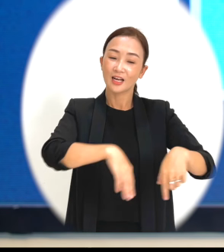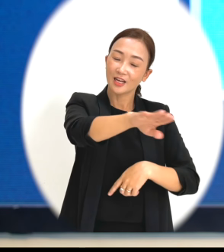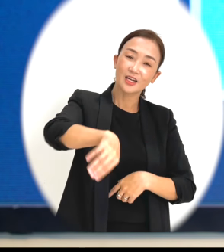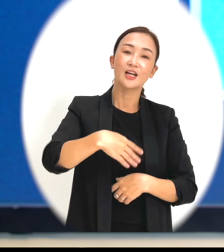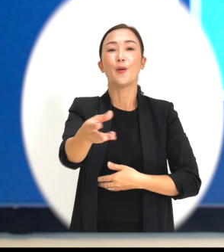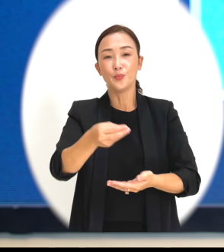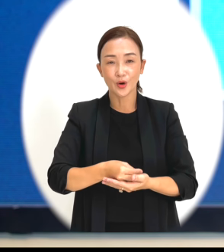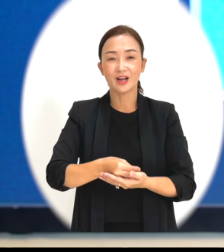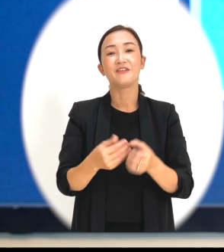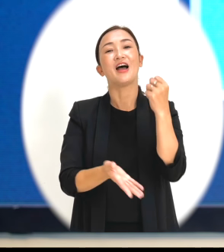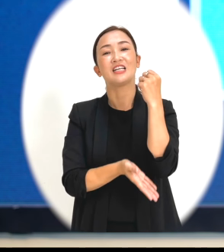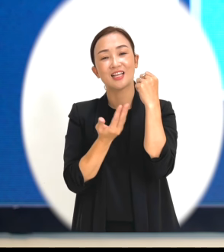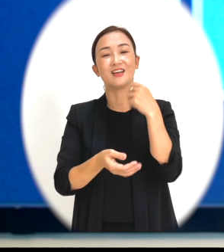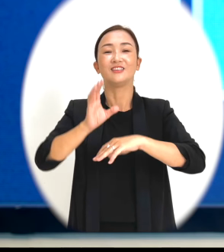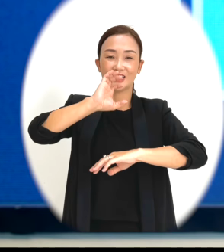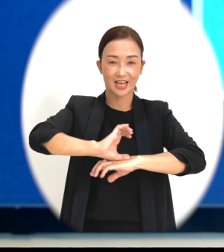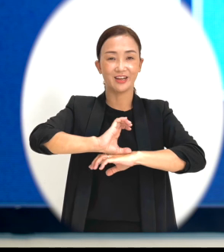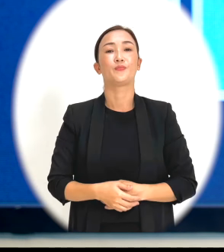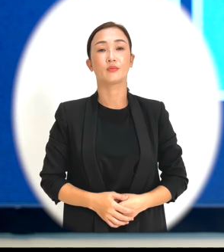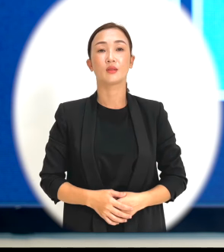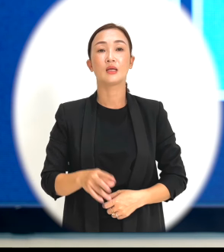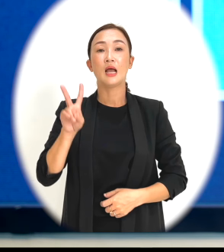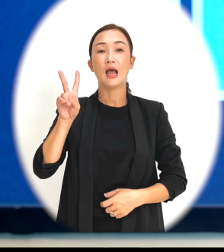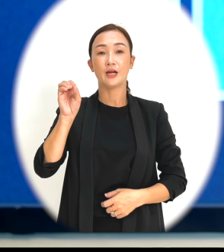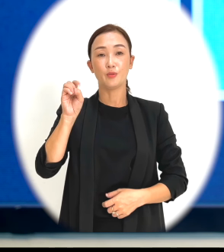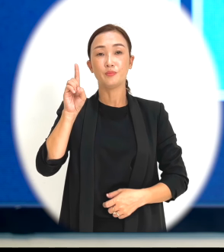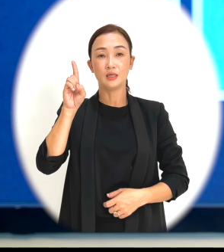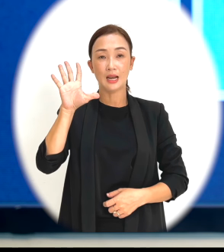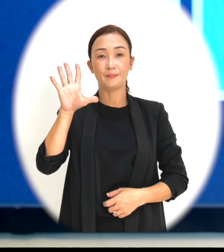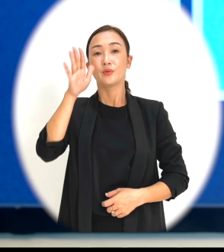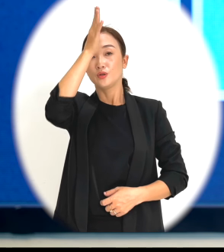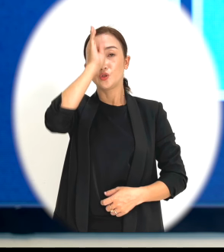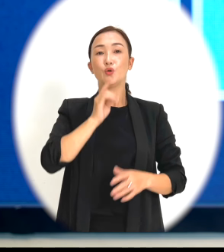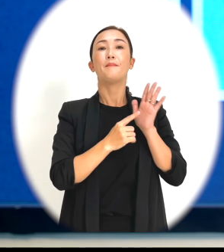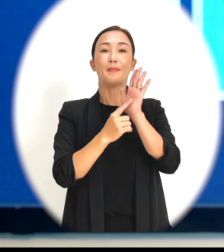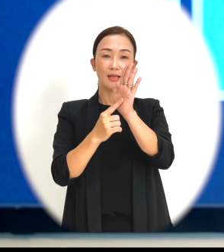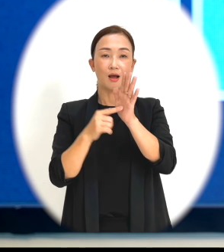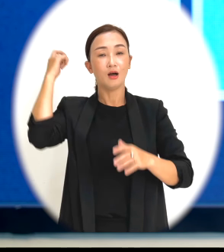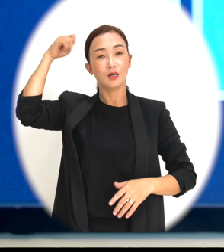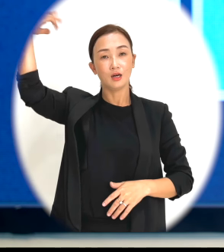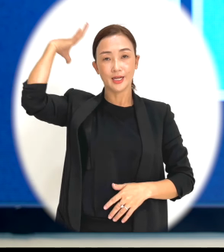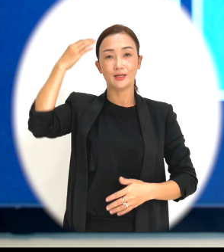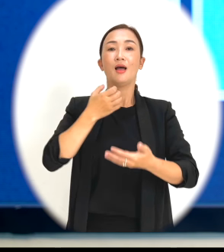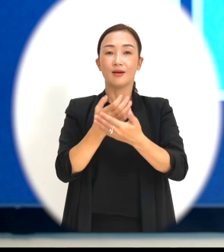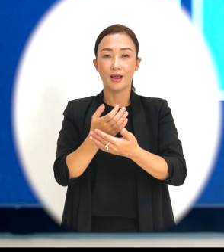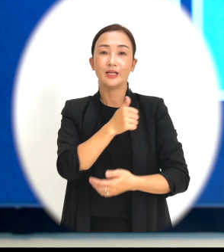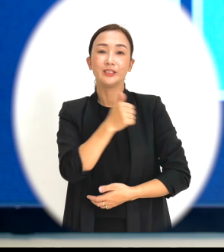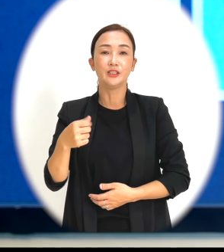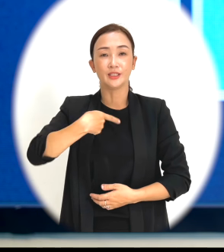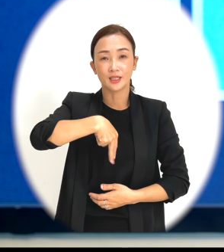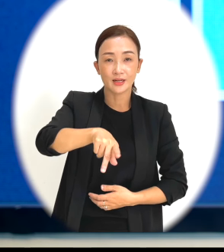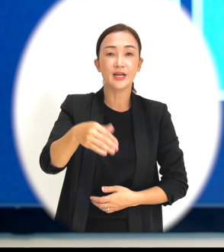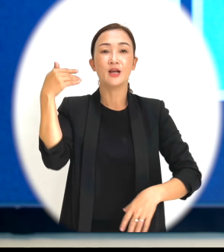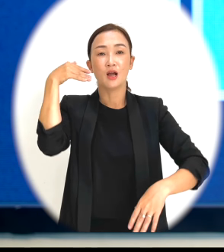xây dựng cơ sở chính thức. Năm 2015, Chúa bày tỏ ân điển của Ngài để dân đi trong bóng tối